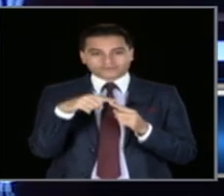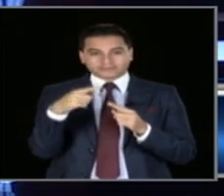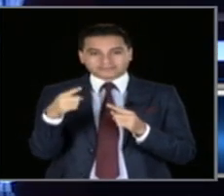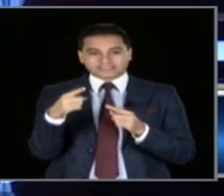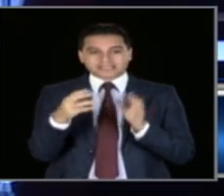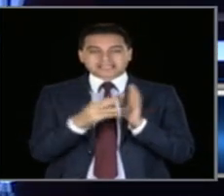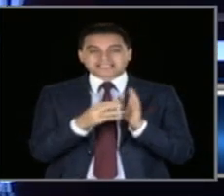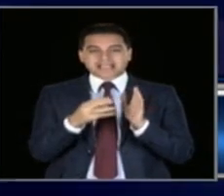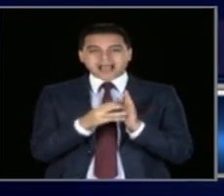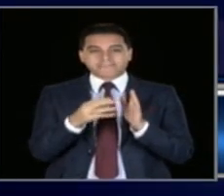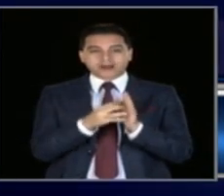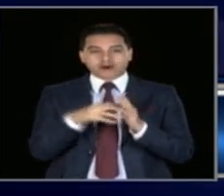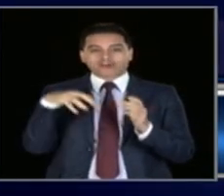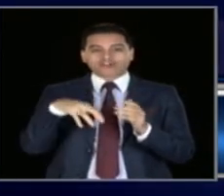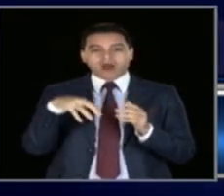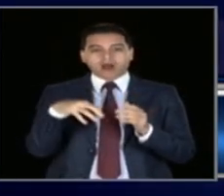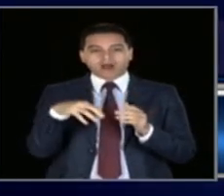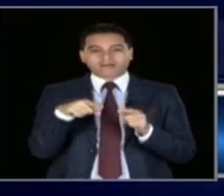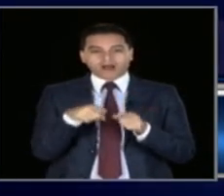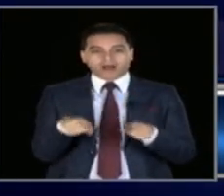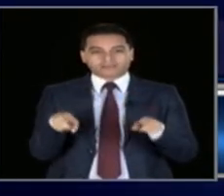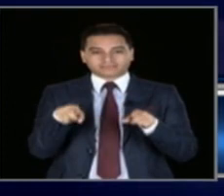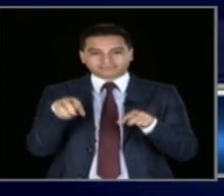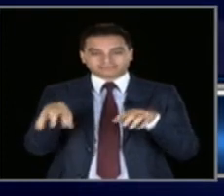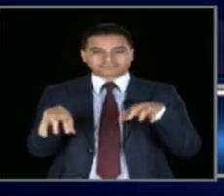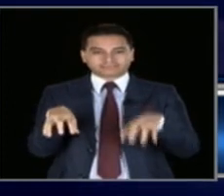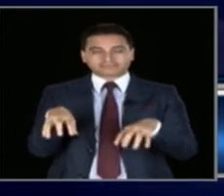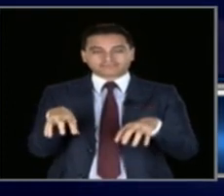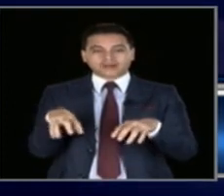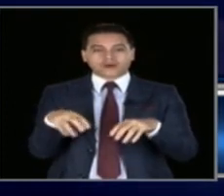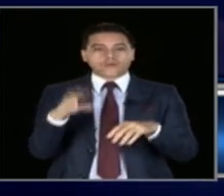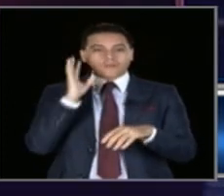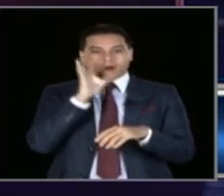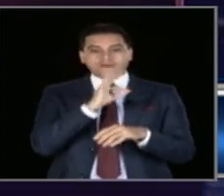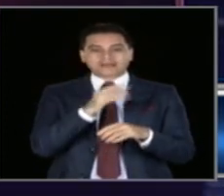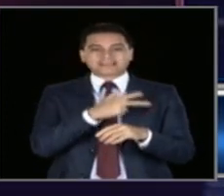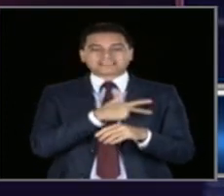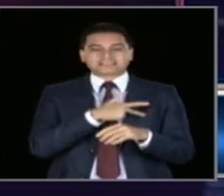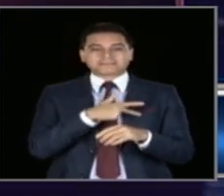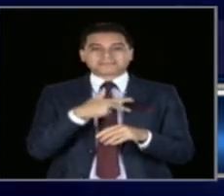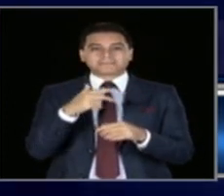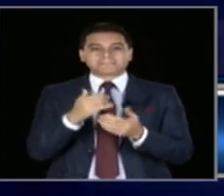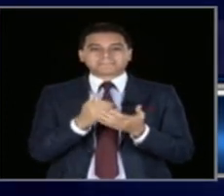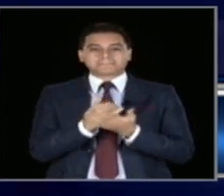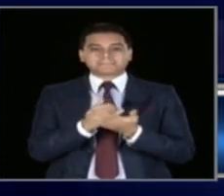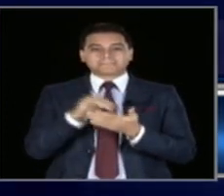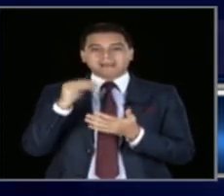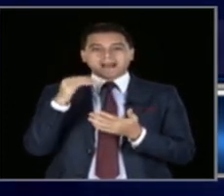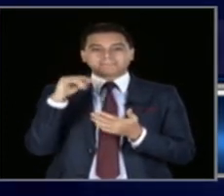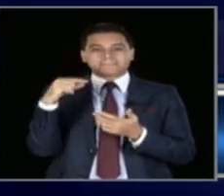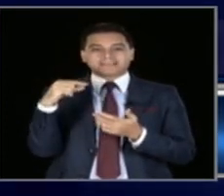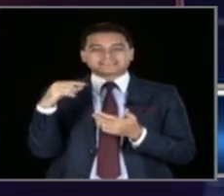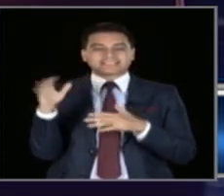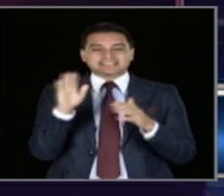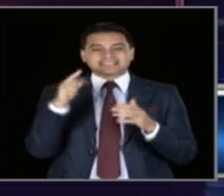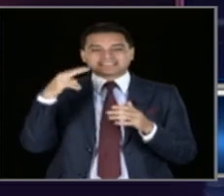جامعة القاهرة. القاهرة، وتسمت على اسم محمد سعيد باشا. محمد سعيد باشا ابن محمد علي باشا. ابن